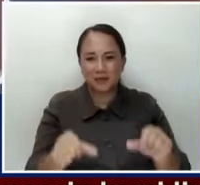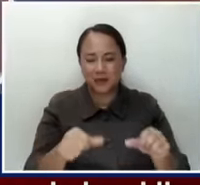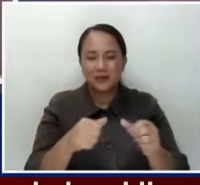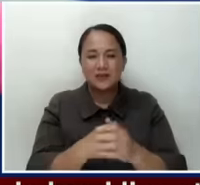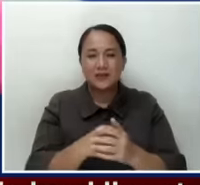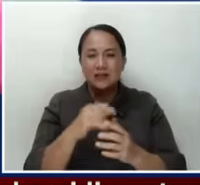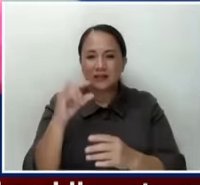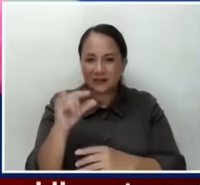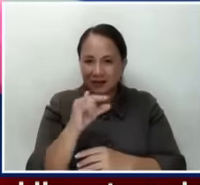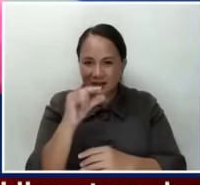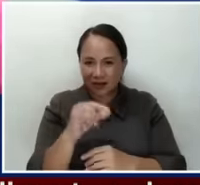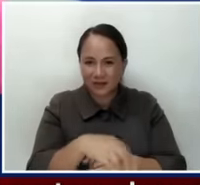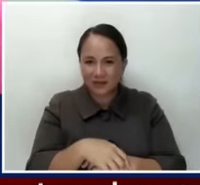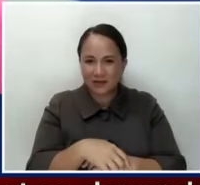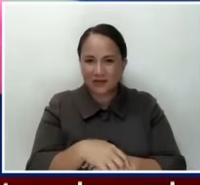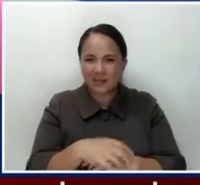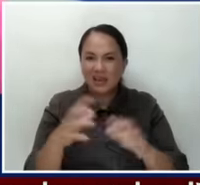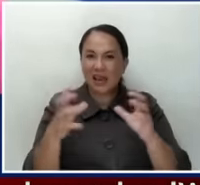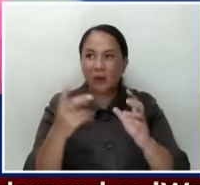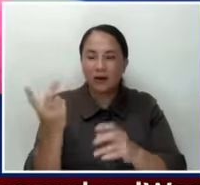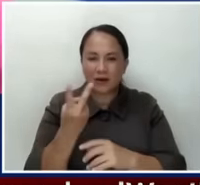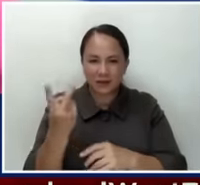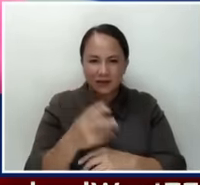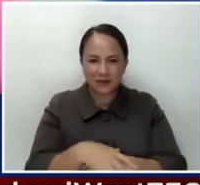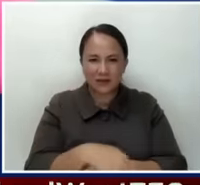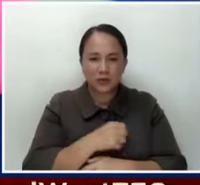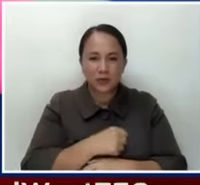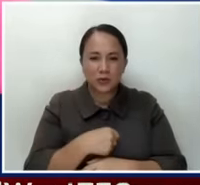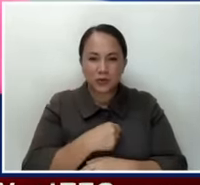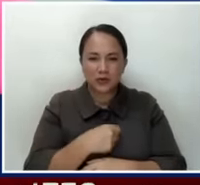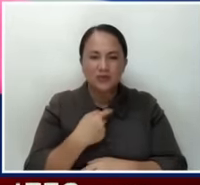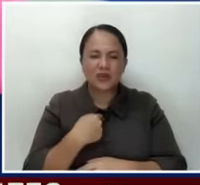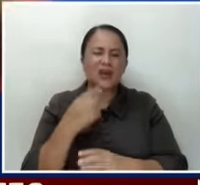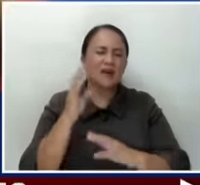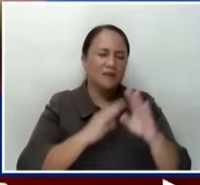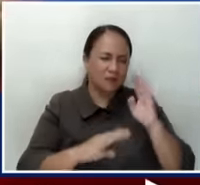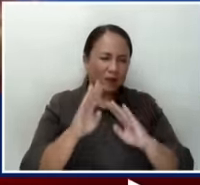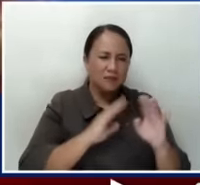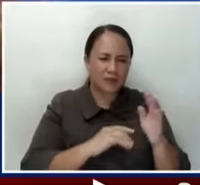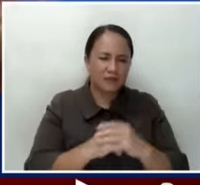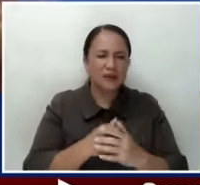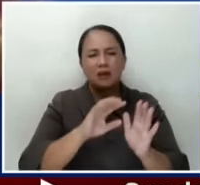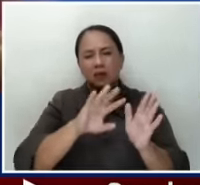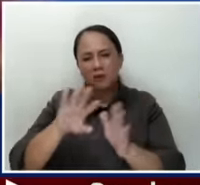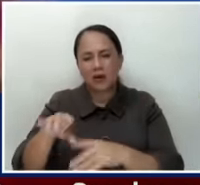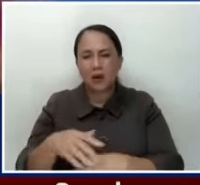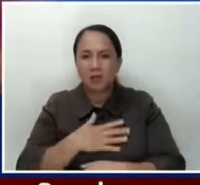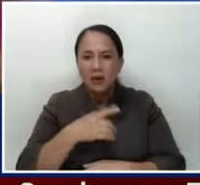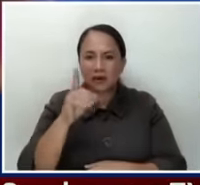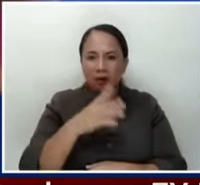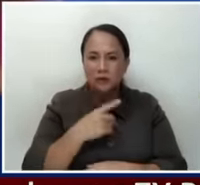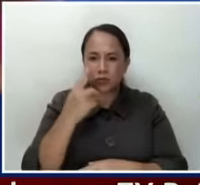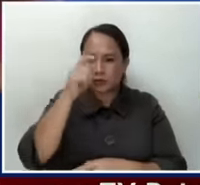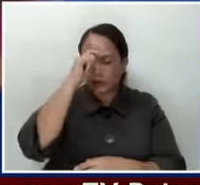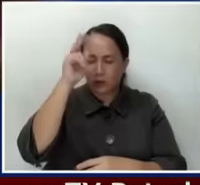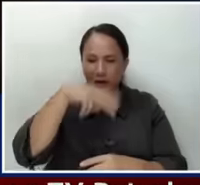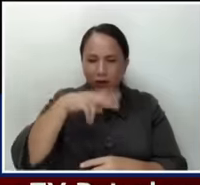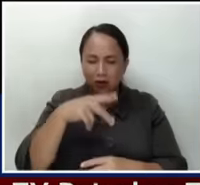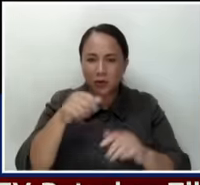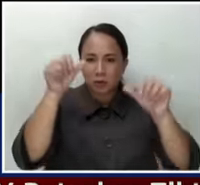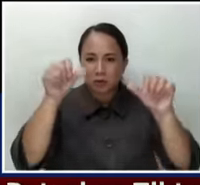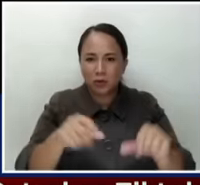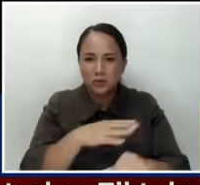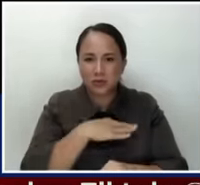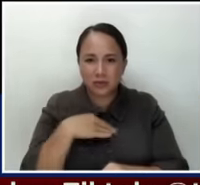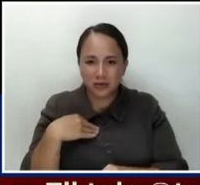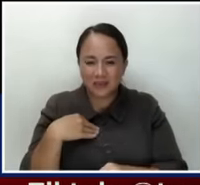Instagram. Nag-aaway kami noon. Sorry. You know, we have problems. That's another thing. So, oh my God, mukha akong tanga pag pinost pugot yung asawa ko.